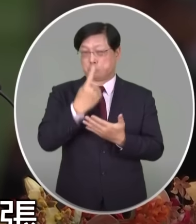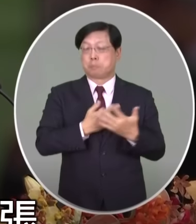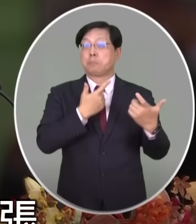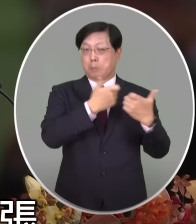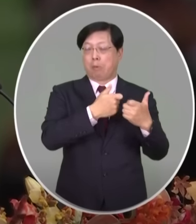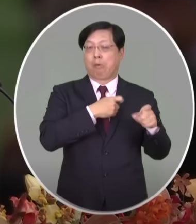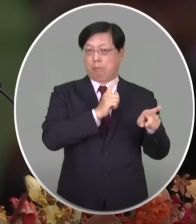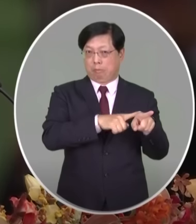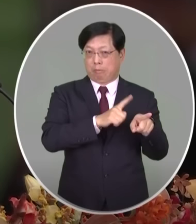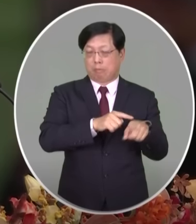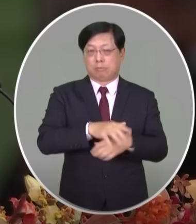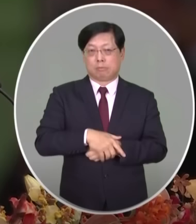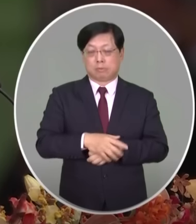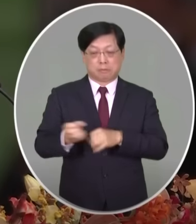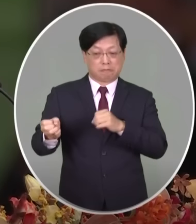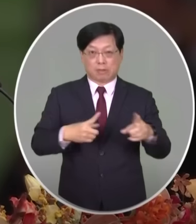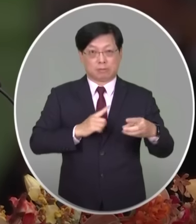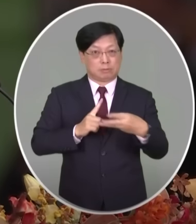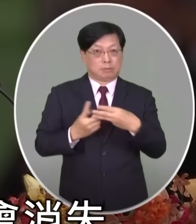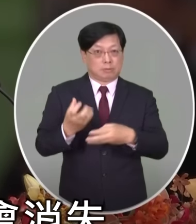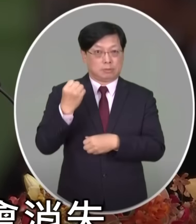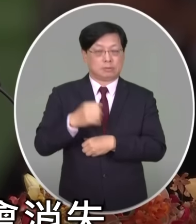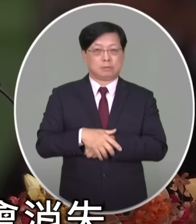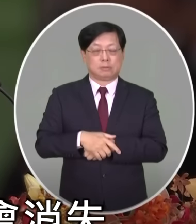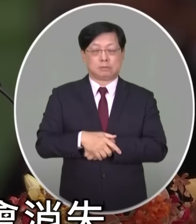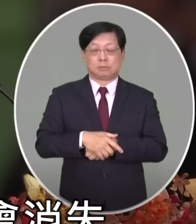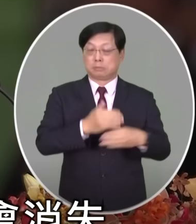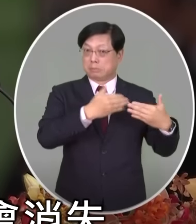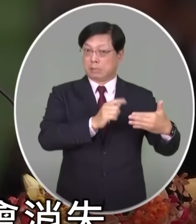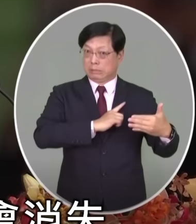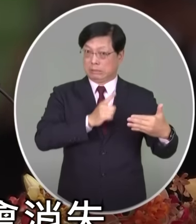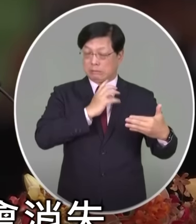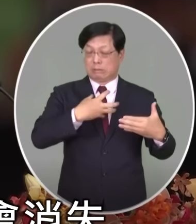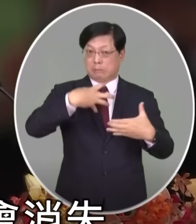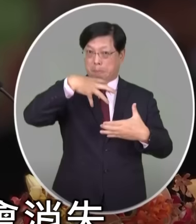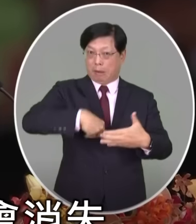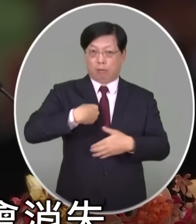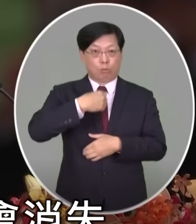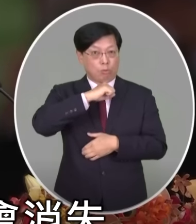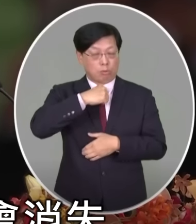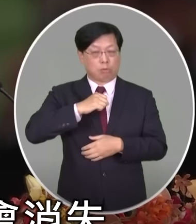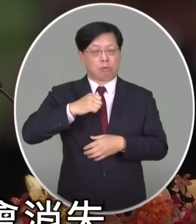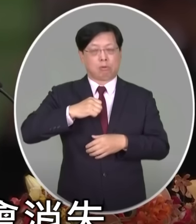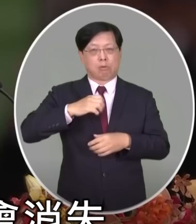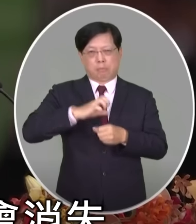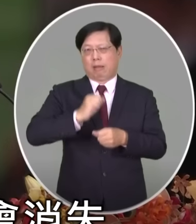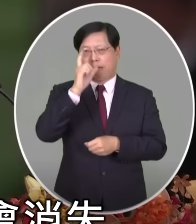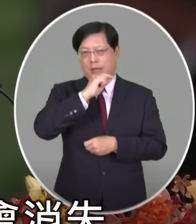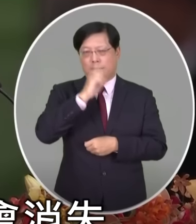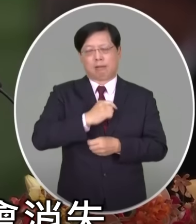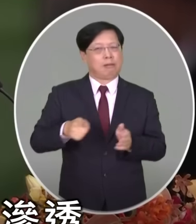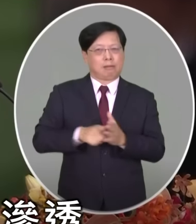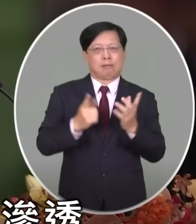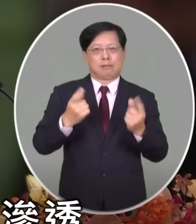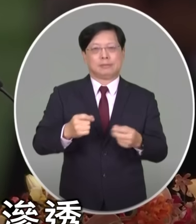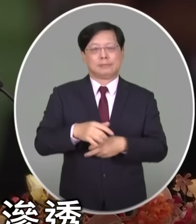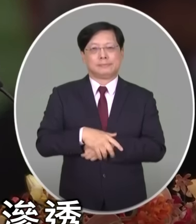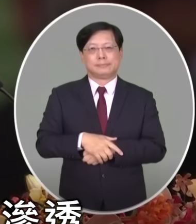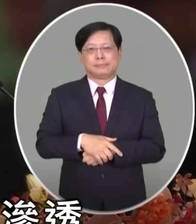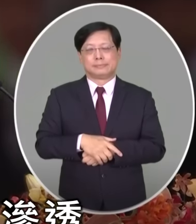张，放弃主权，中国并吞台湾的企图并不会消失。